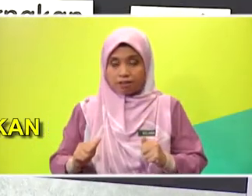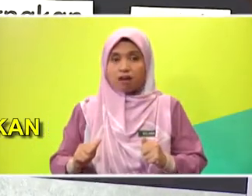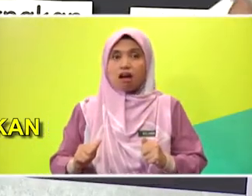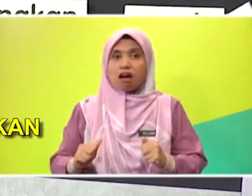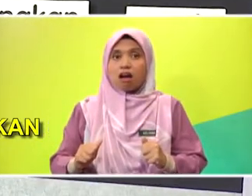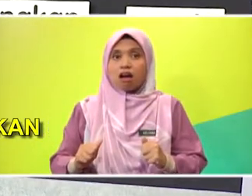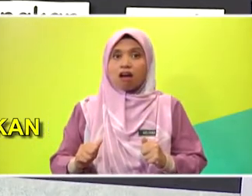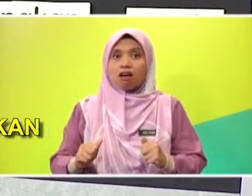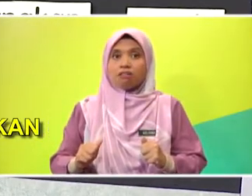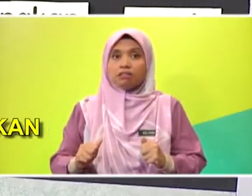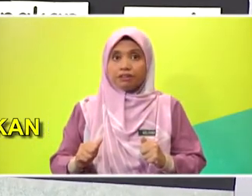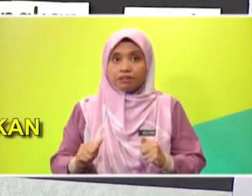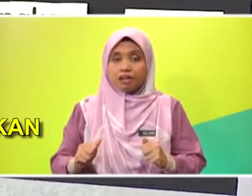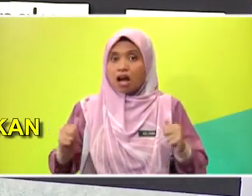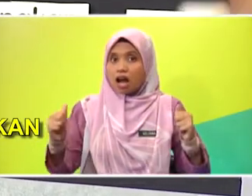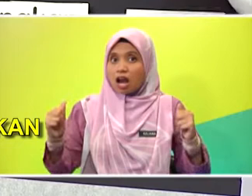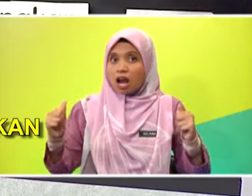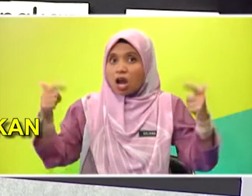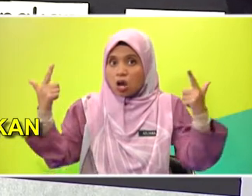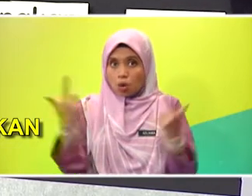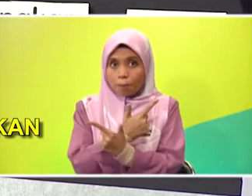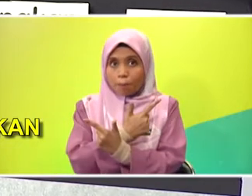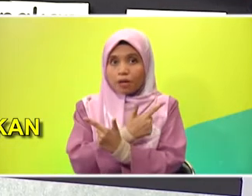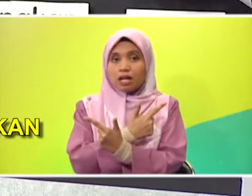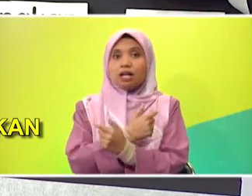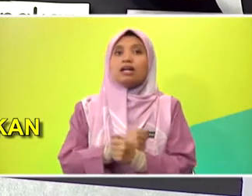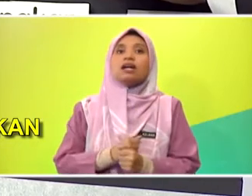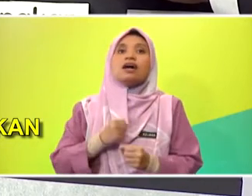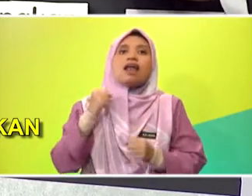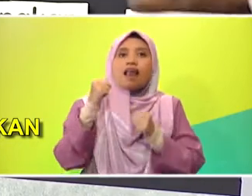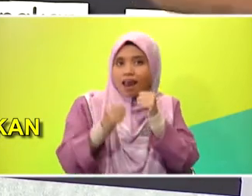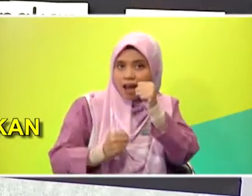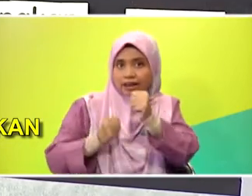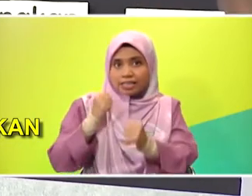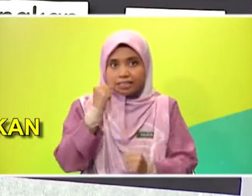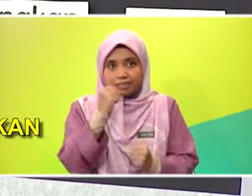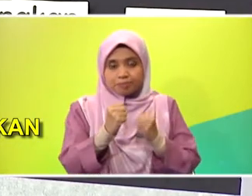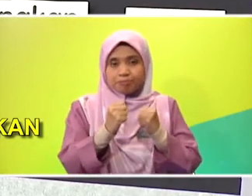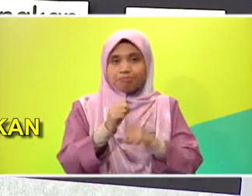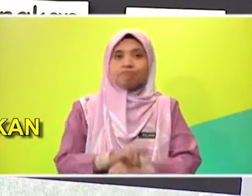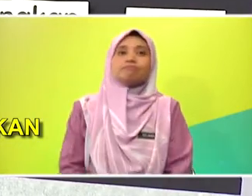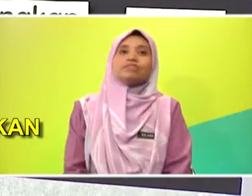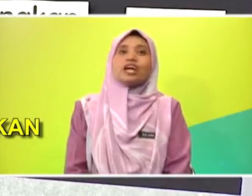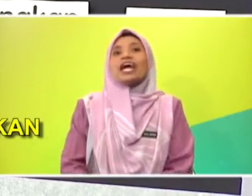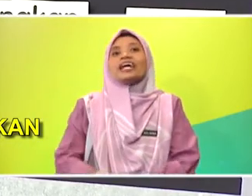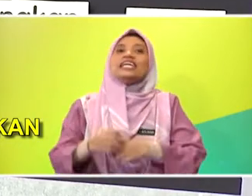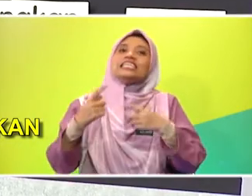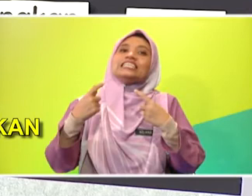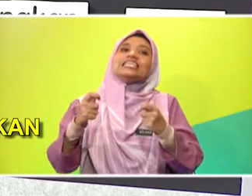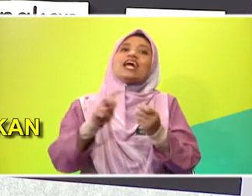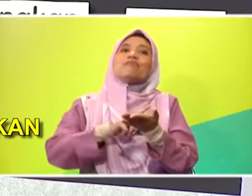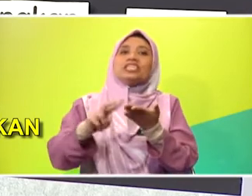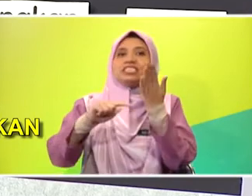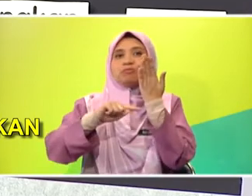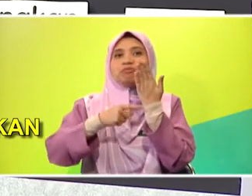saya banget satu dong lumba lari Oke betul gak enak Coba saya